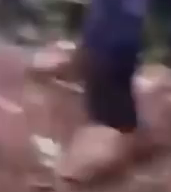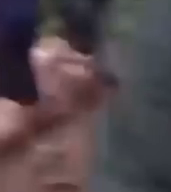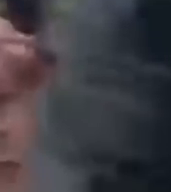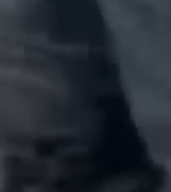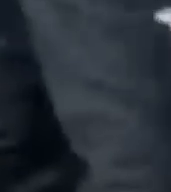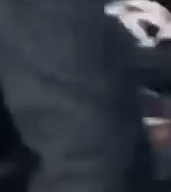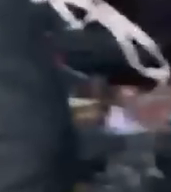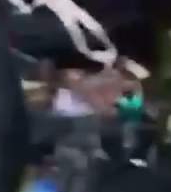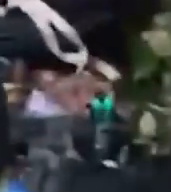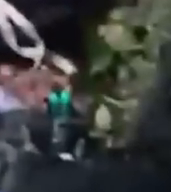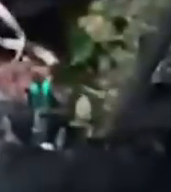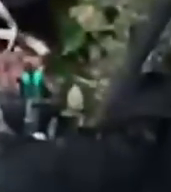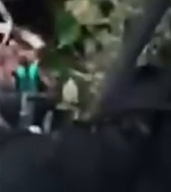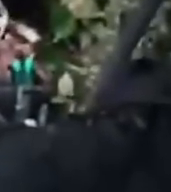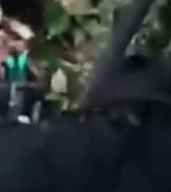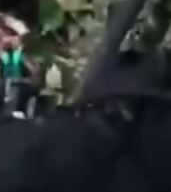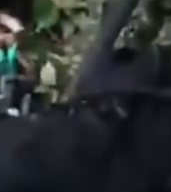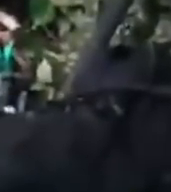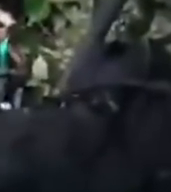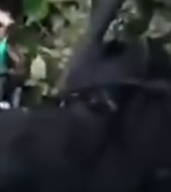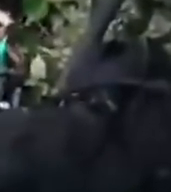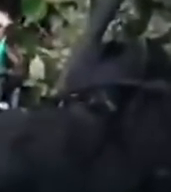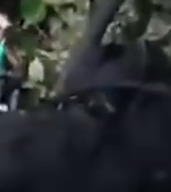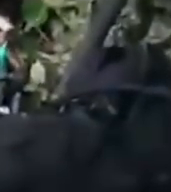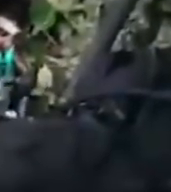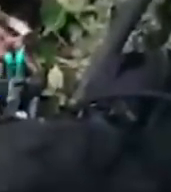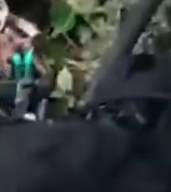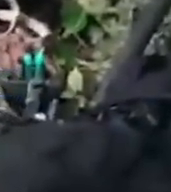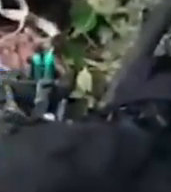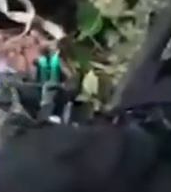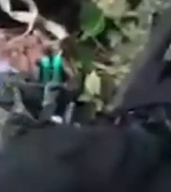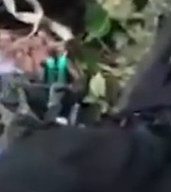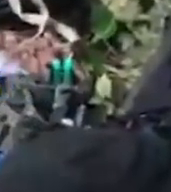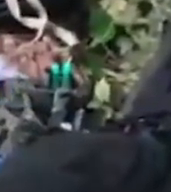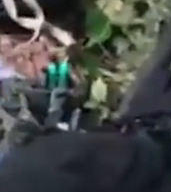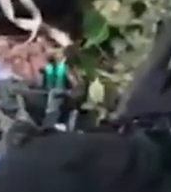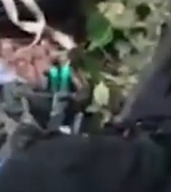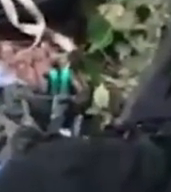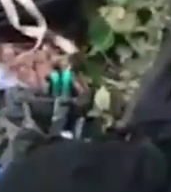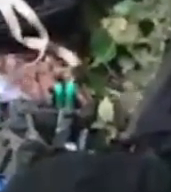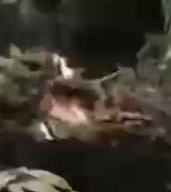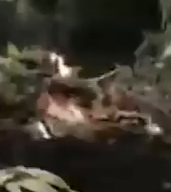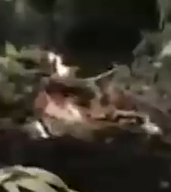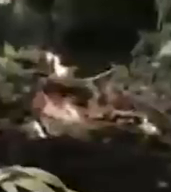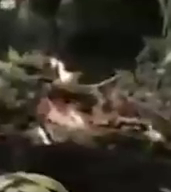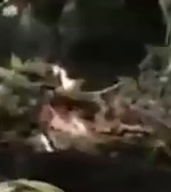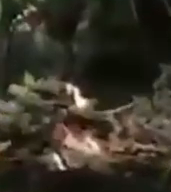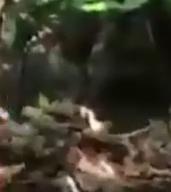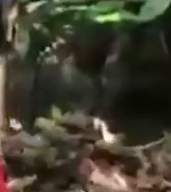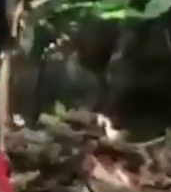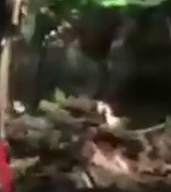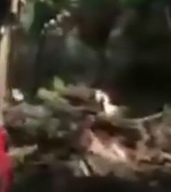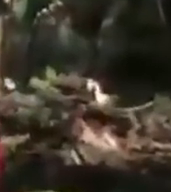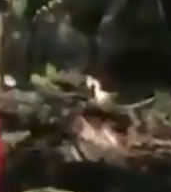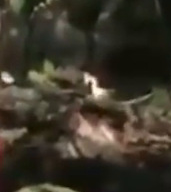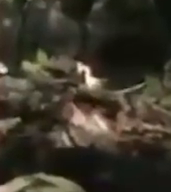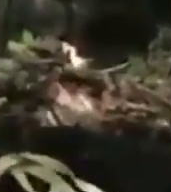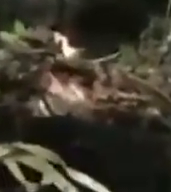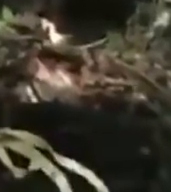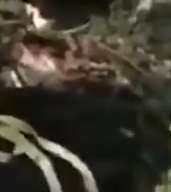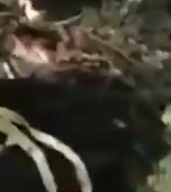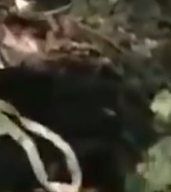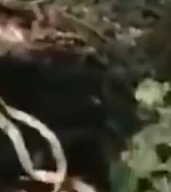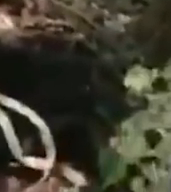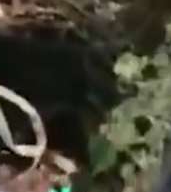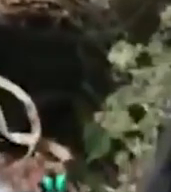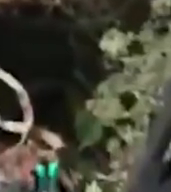คะทางพลตำรวจเอกวิทยชัยทรงเมตตารองผู้บัญชาการตำรวจแห่งชาตินะคะก็ได้ระบุว่าเมื่อวานนี้นั้นก็สามารถเข้าไปขุดเจาะโพรง